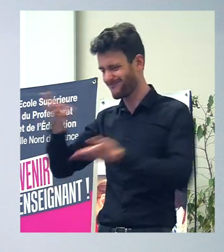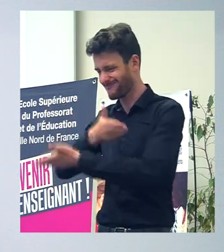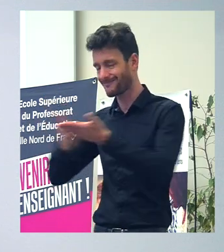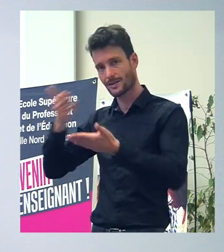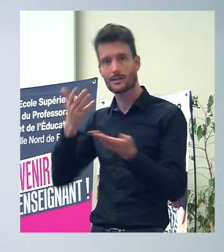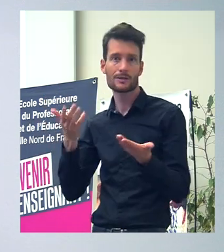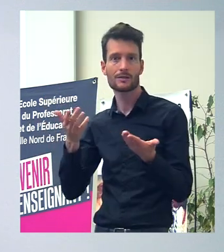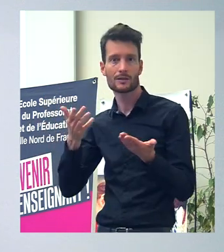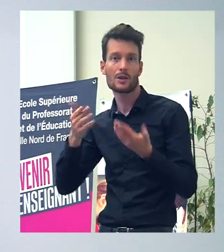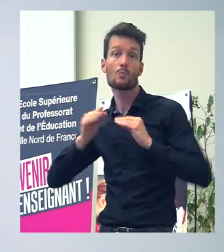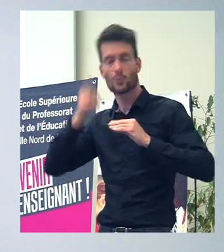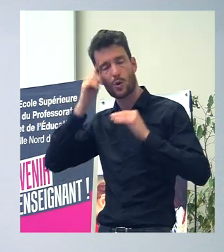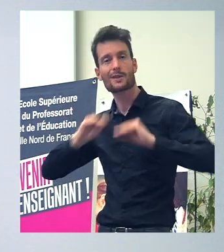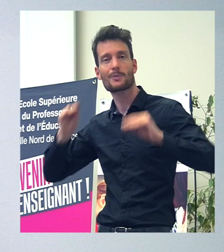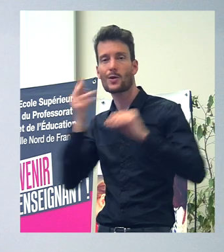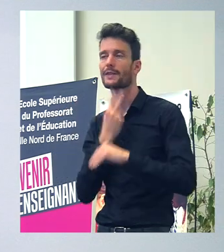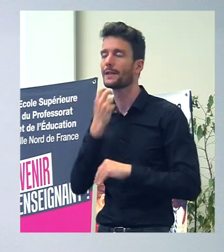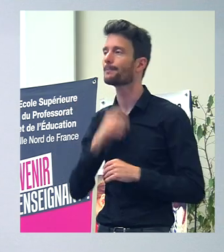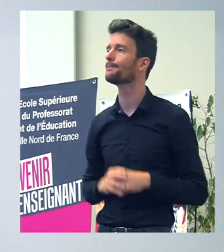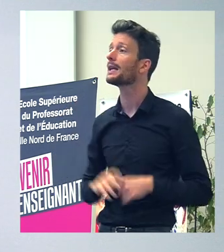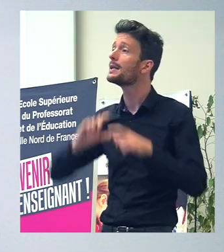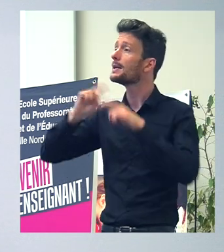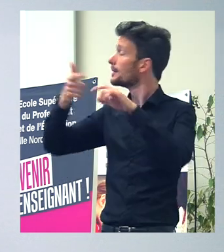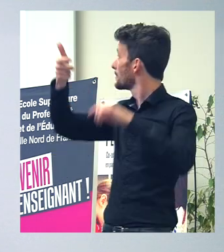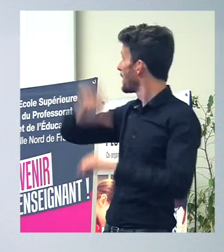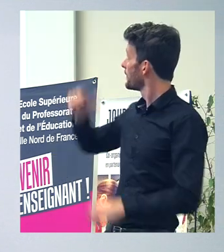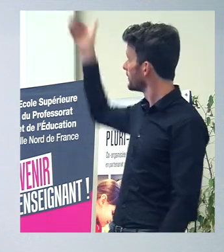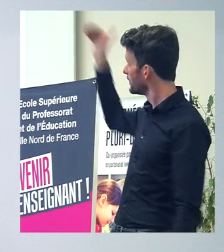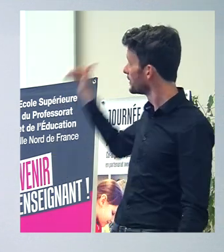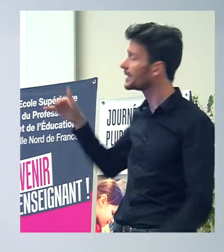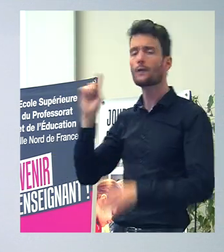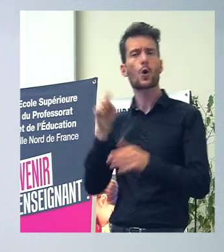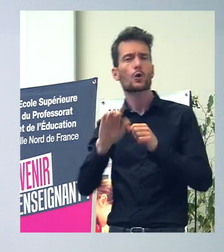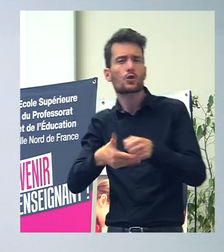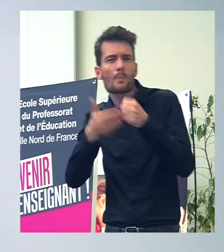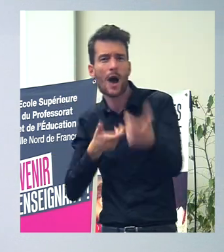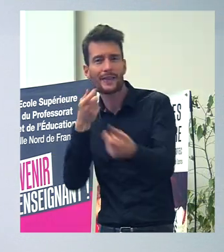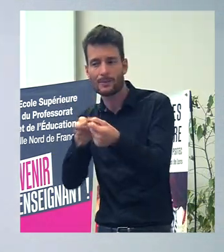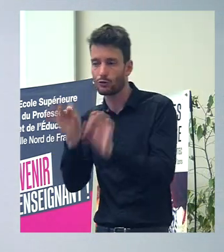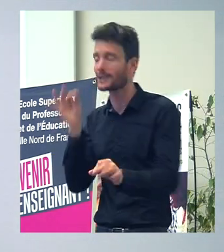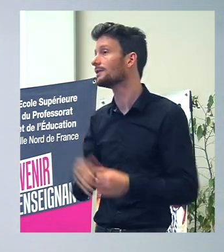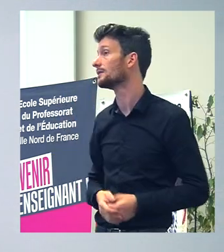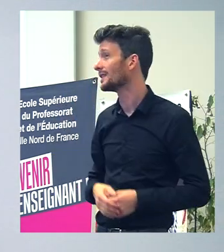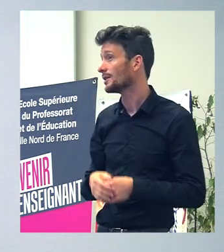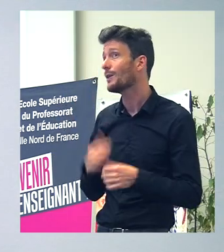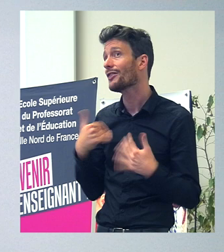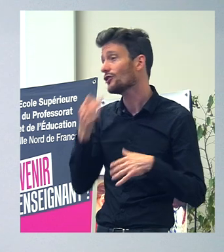Puis, il faut choisir le support adéquat. Donc là, je vous ai déjà dit un mot. Il faut travailler avec des choses courtes.